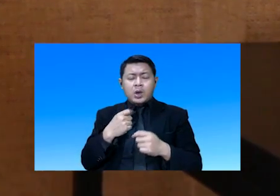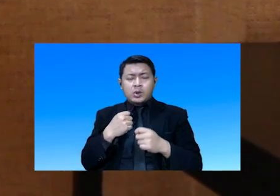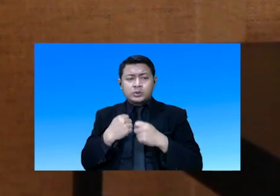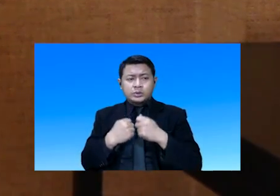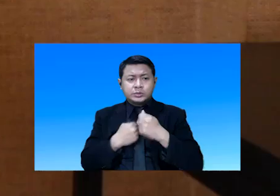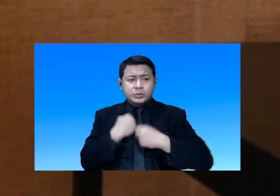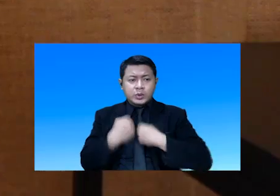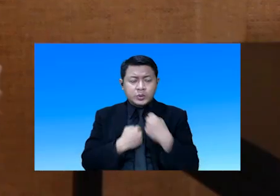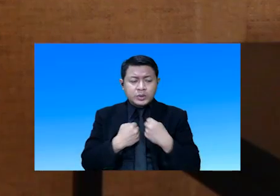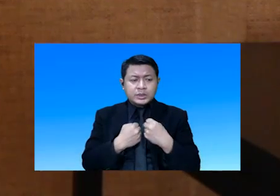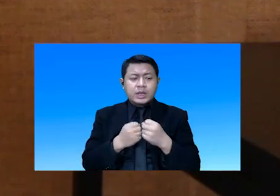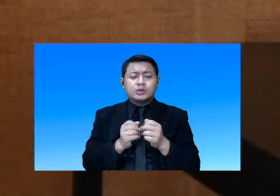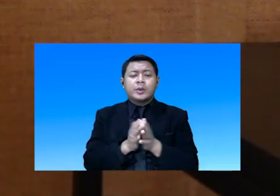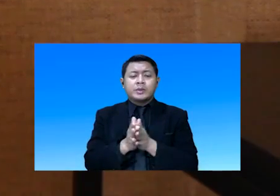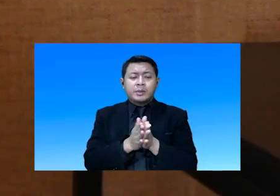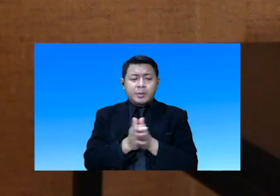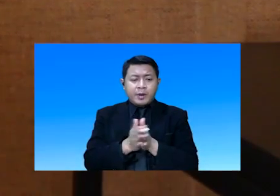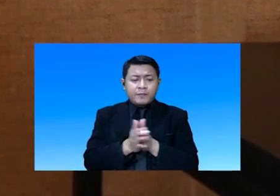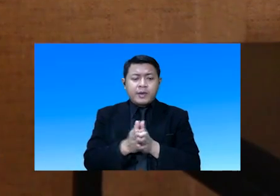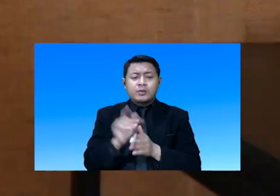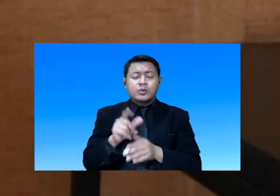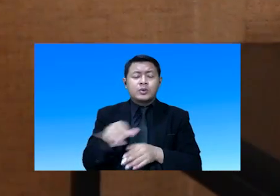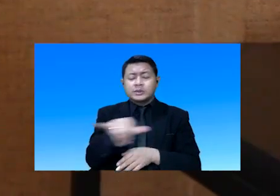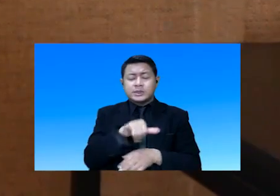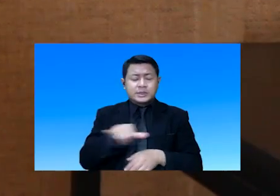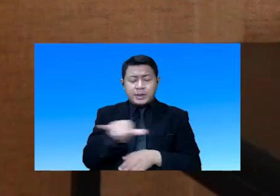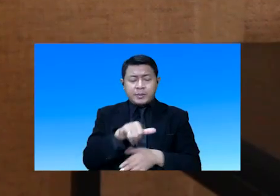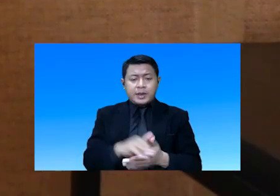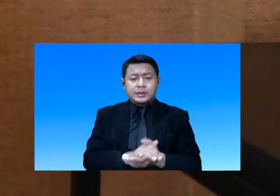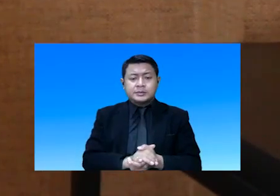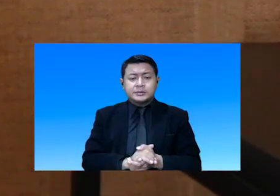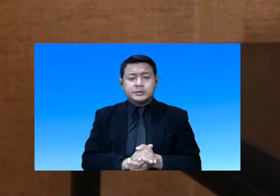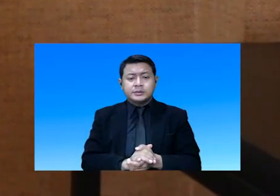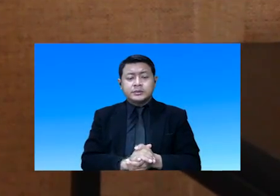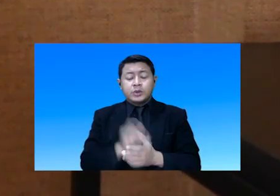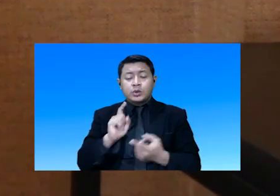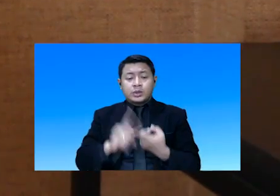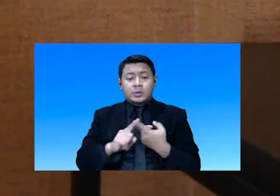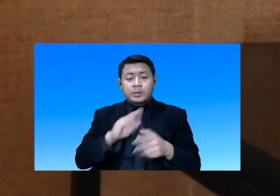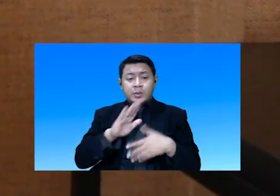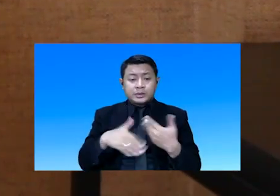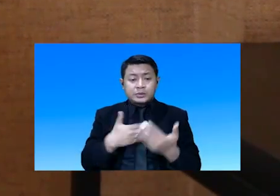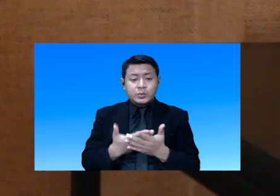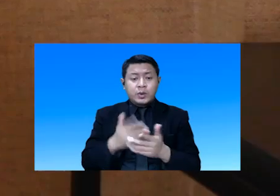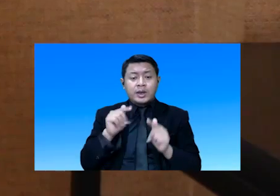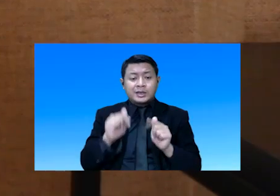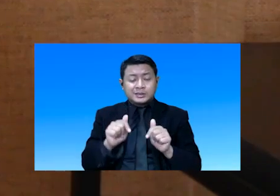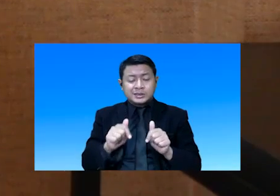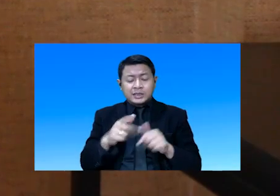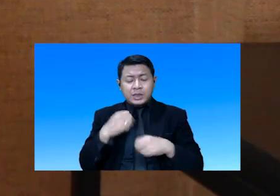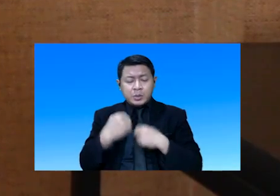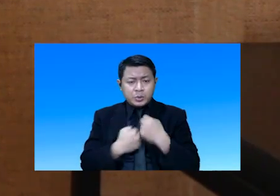yaitu kebermanfaatan kita ya untuk sesama. Ya, jadi untuk teman-teman semuanya yang saat ini sedang berjuang